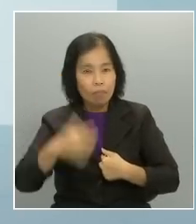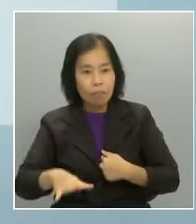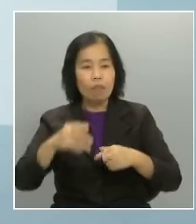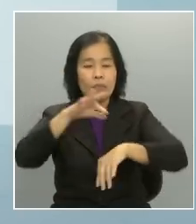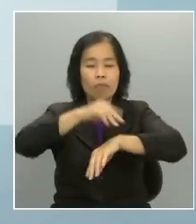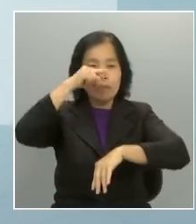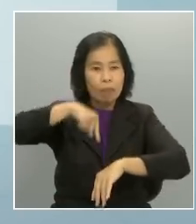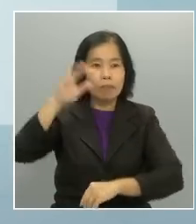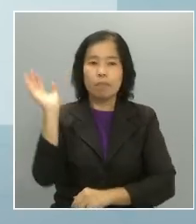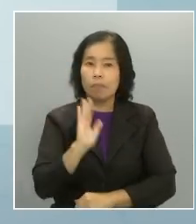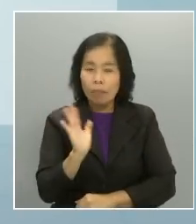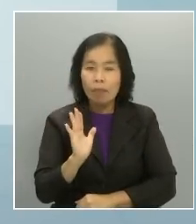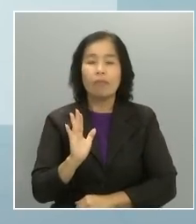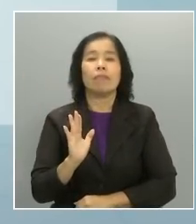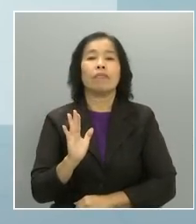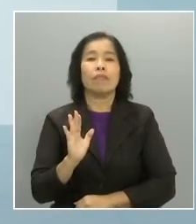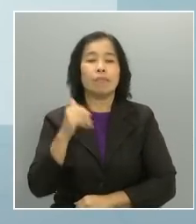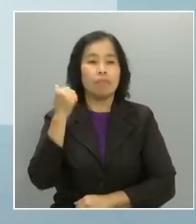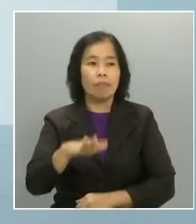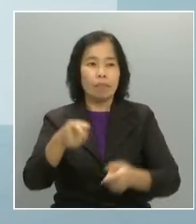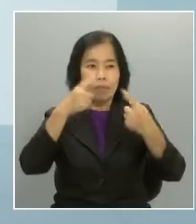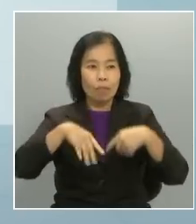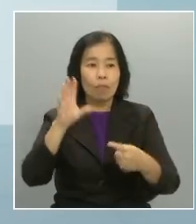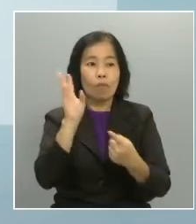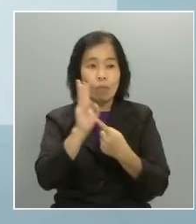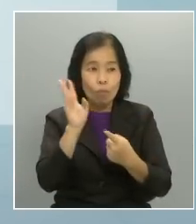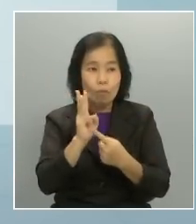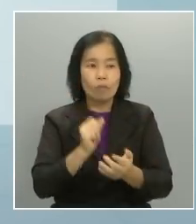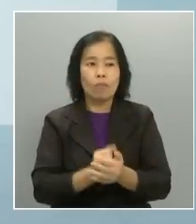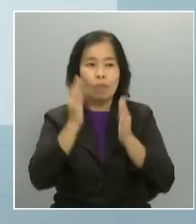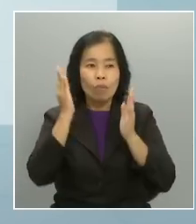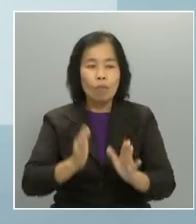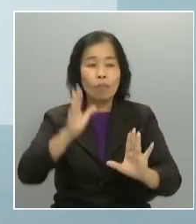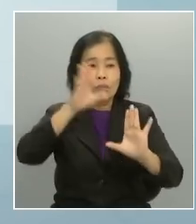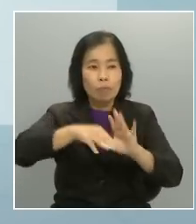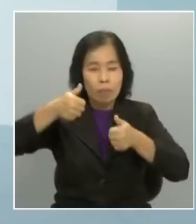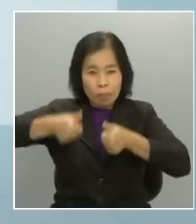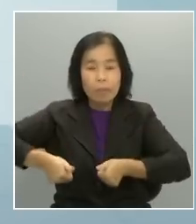ไทยอย่างนี้เป็นต้นแล้วมันจะลองดูข้อ 6ผู้ลงทะเบียนมีคู่สมรสม.ค